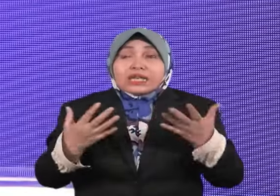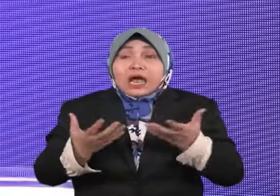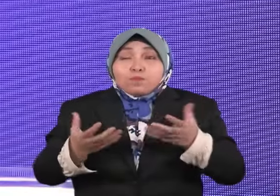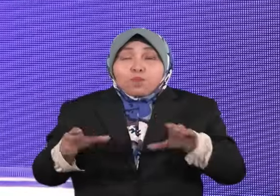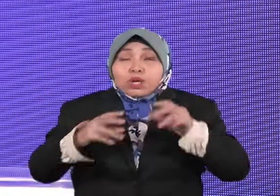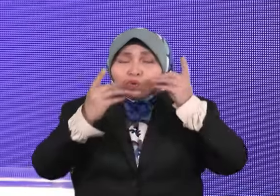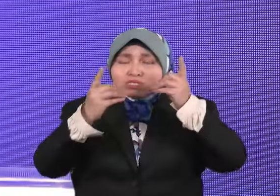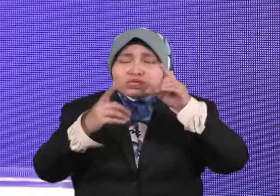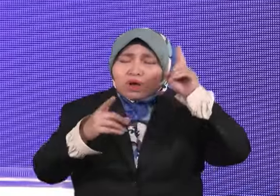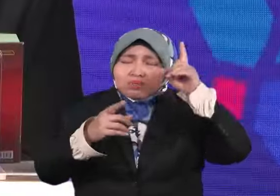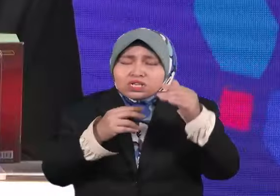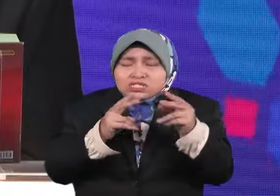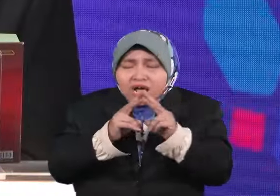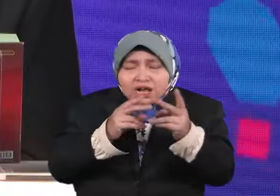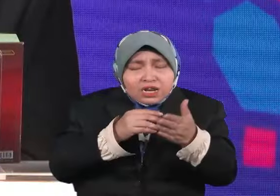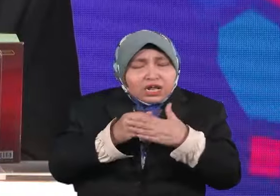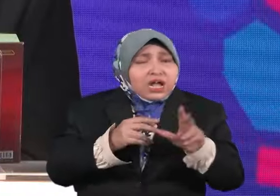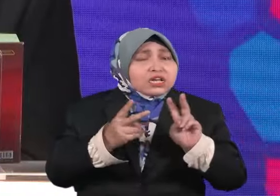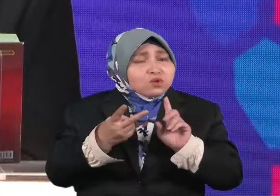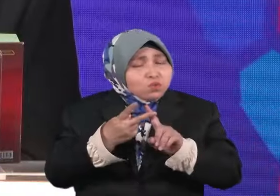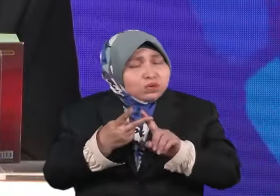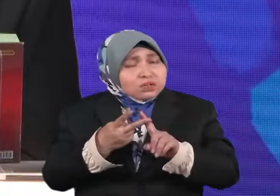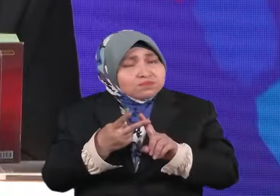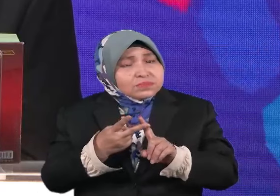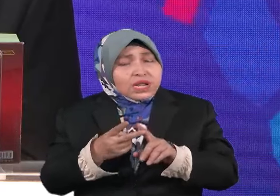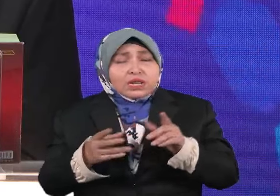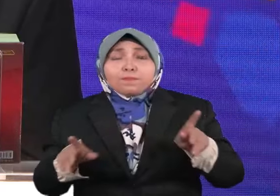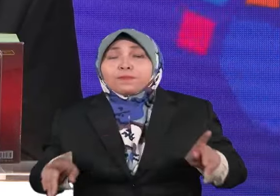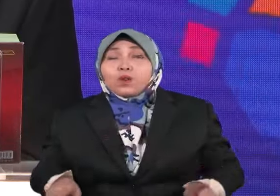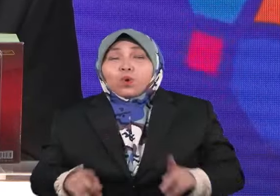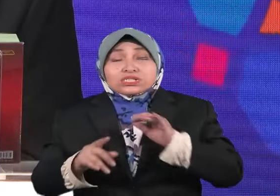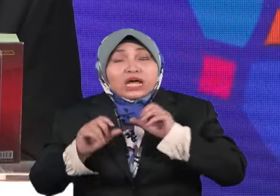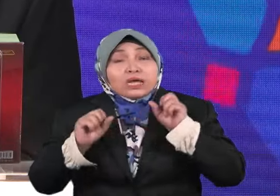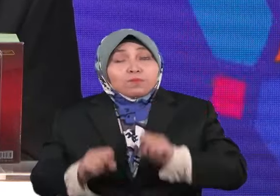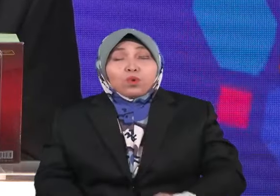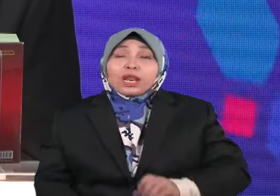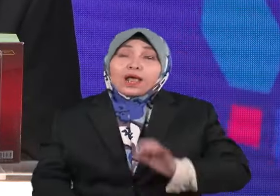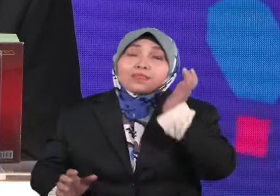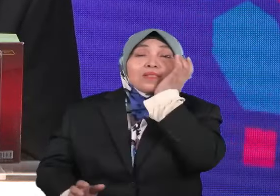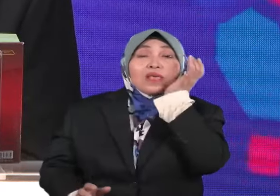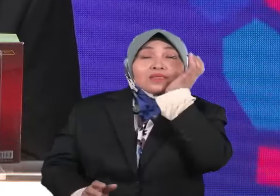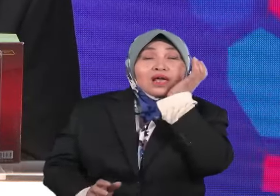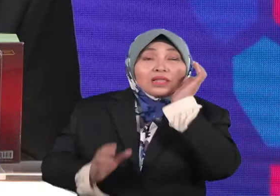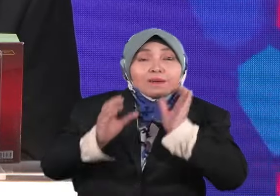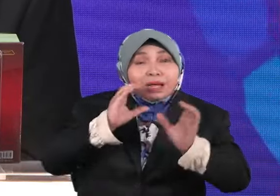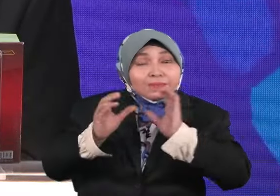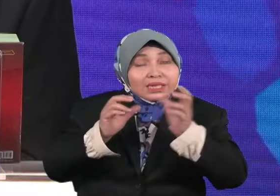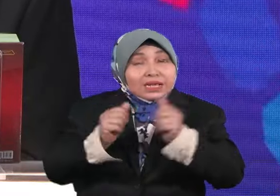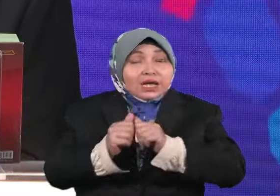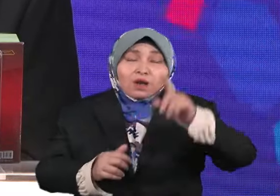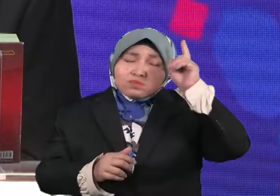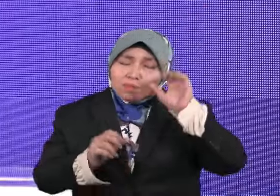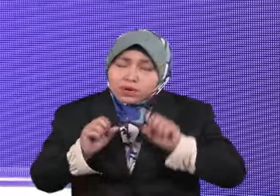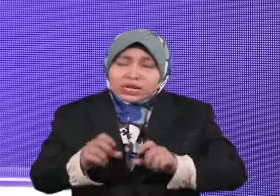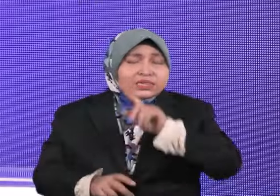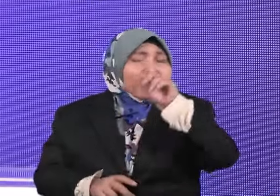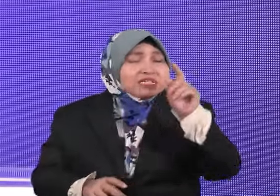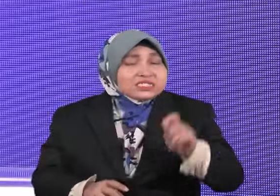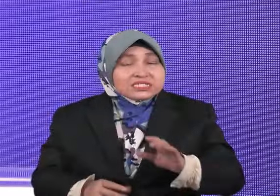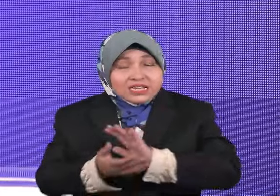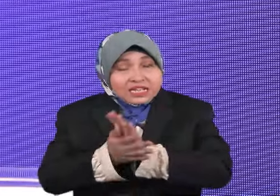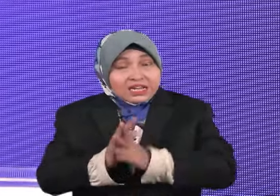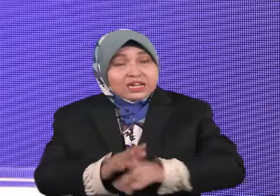pasal Allah ini amat dekat. Tapi yang keduanya juga ialah ini peluang saya boleh berborak dengan Allah, saya boleh tanya pada Allah, saya